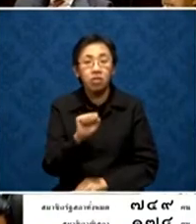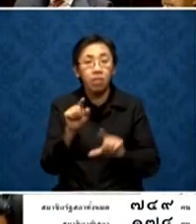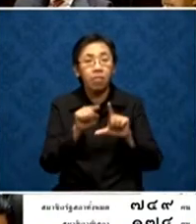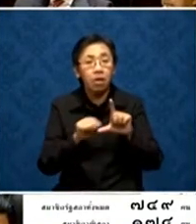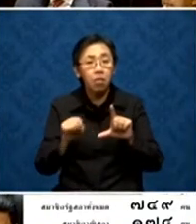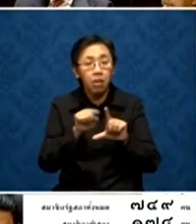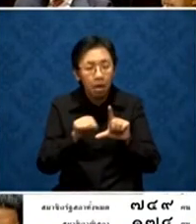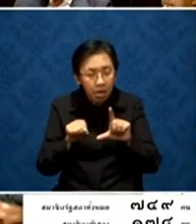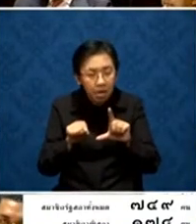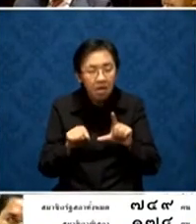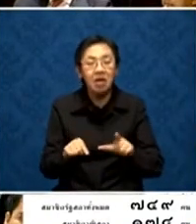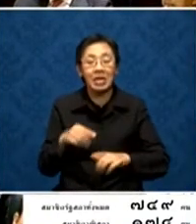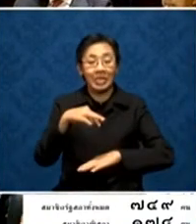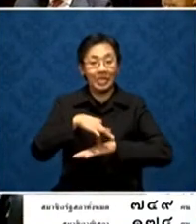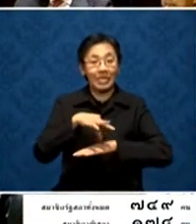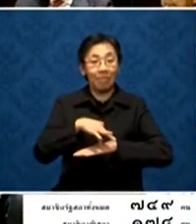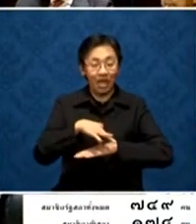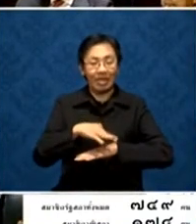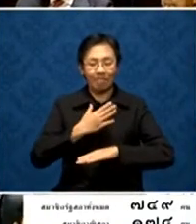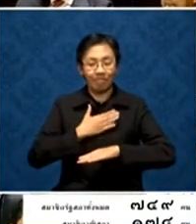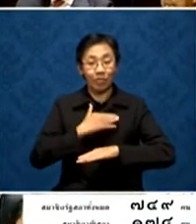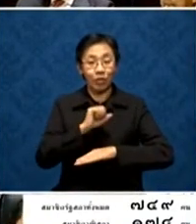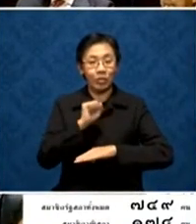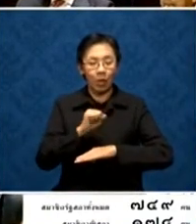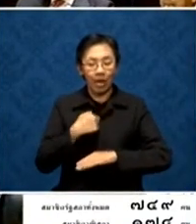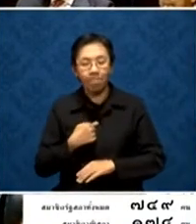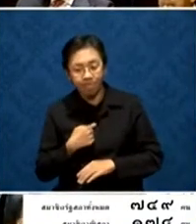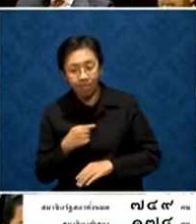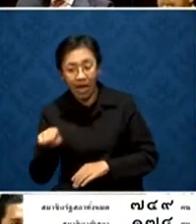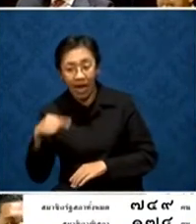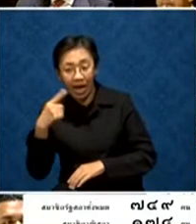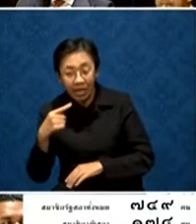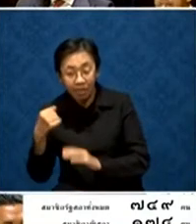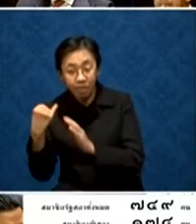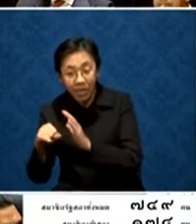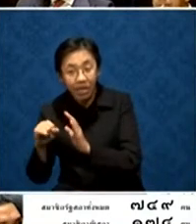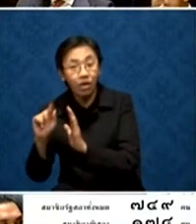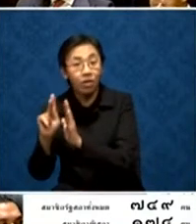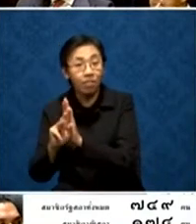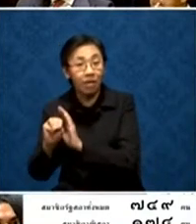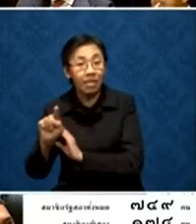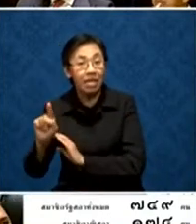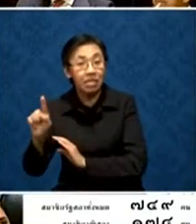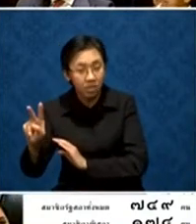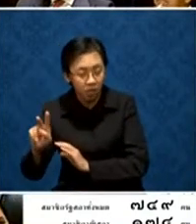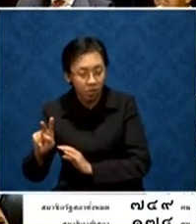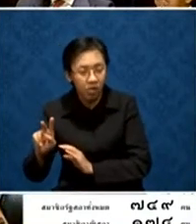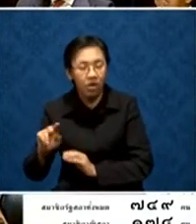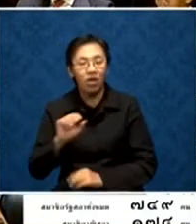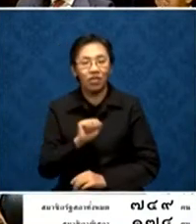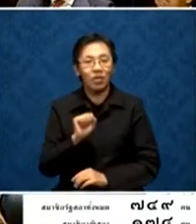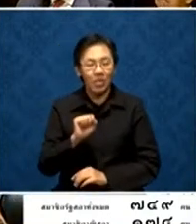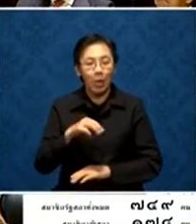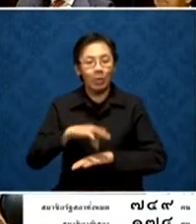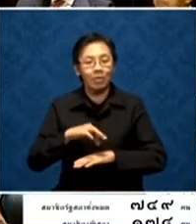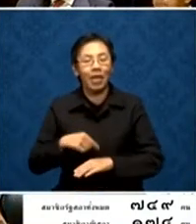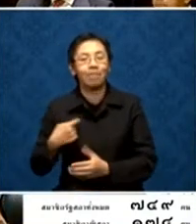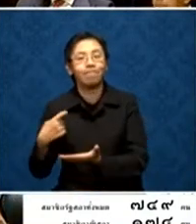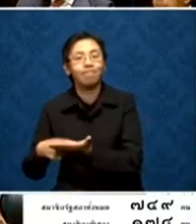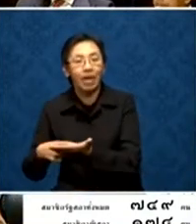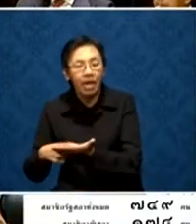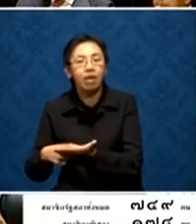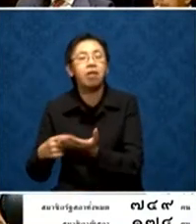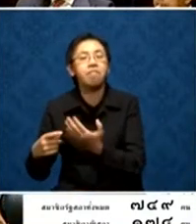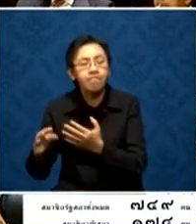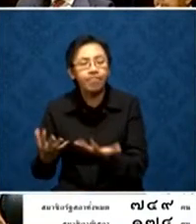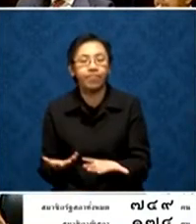ขาก็ควรจะรู้นะ ครับฮะแต่ว่าโอเคในคะแนนนิยมในตัวของคุณชาดาในพื้นที่อุทัยธานีอาจจะยัง นี่ผมอาจจะขอ